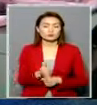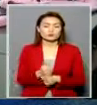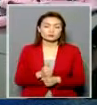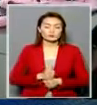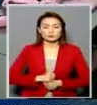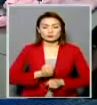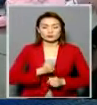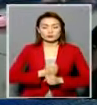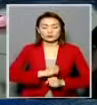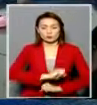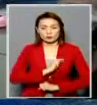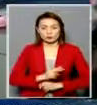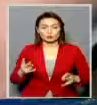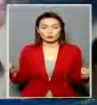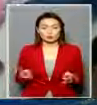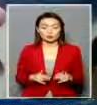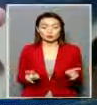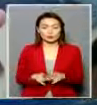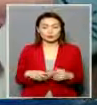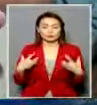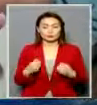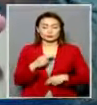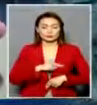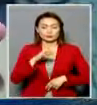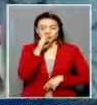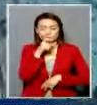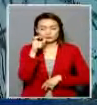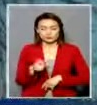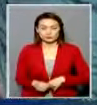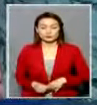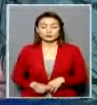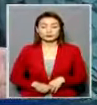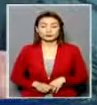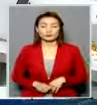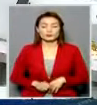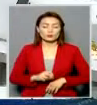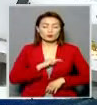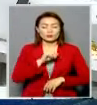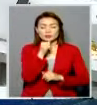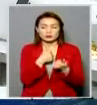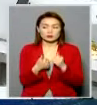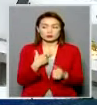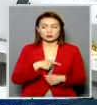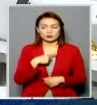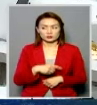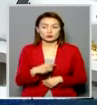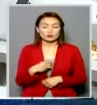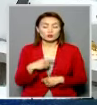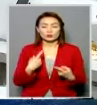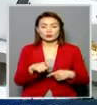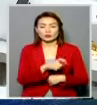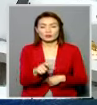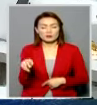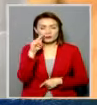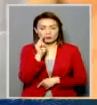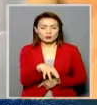усиления признаков иждивенчества является то, что здоровые трудоспособные граждане под предлогом отсутствия работы обвиняют не себя, а других.